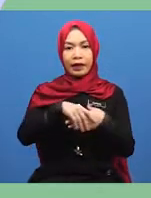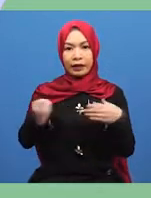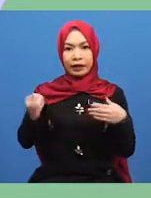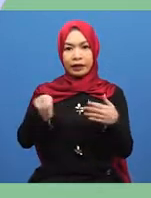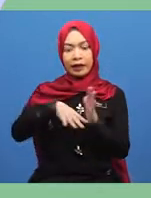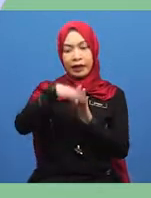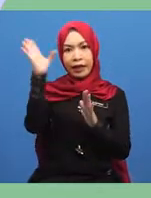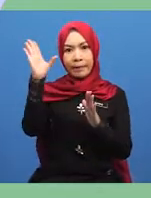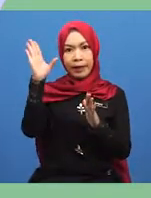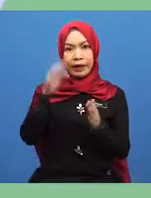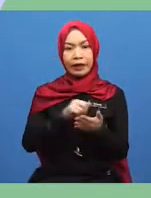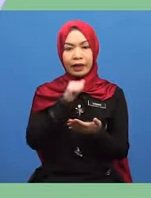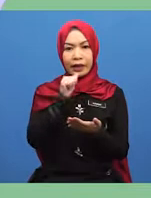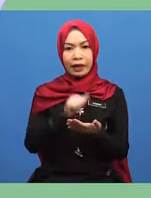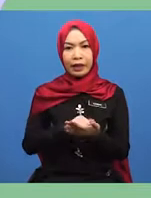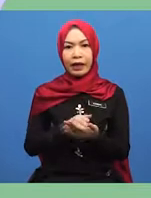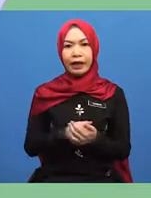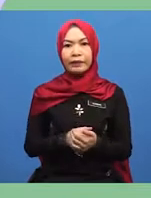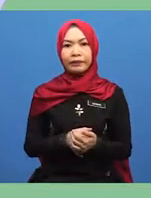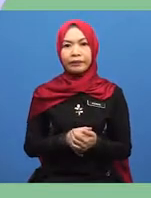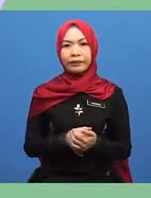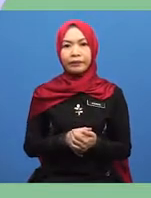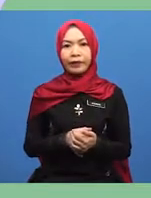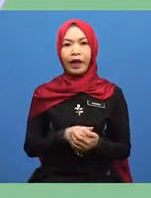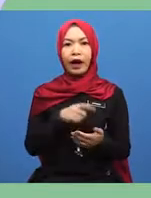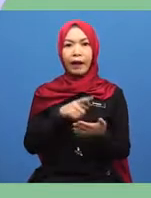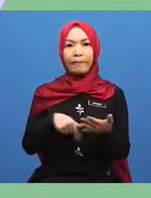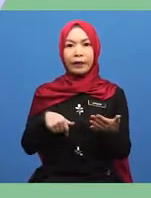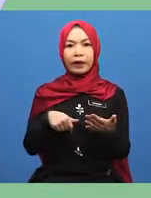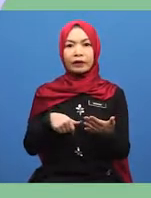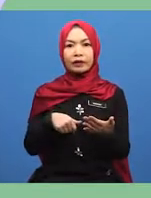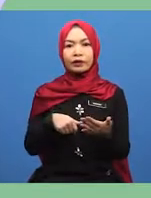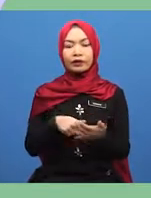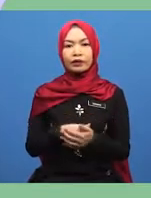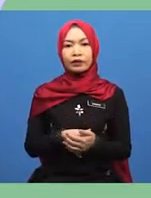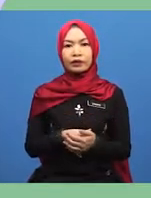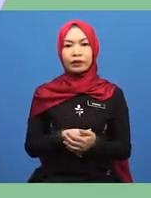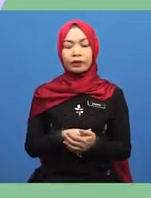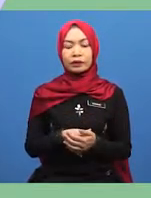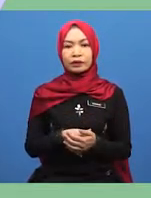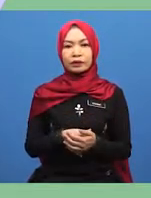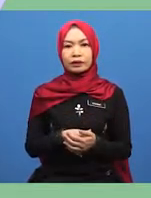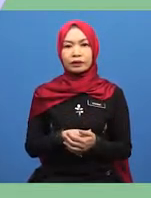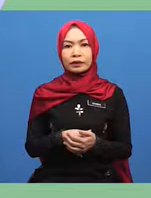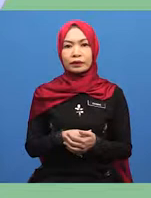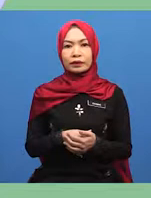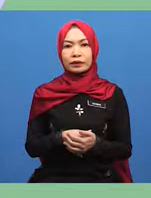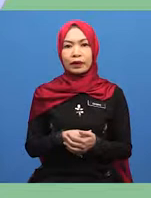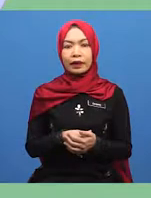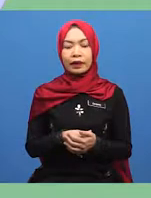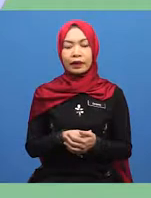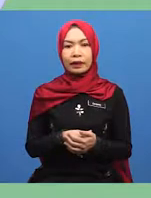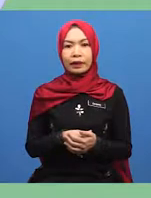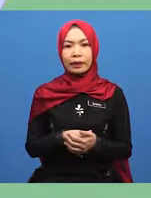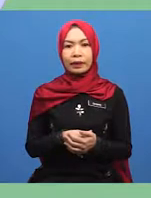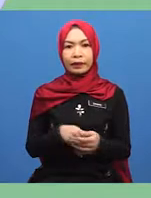devaluasi. Jadi, apakah tujuan utama kerajaan menjalankan dasar devaluasi? Langkah ini adalah